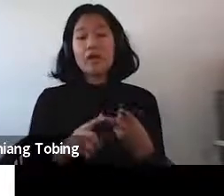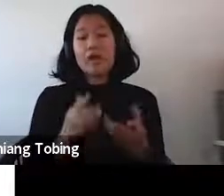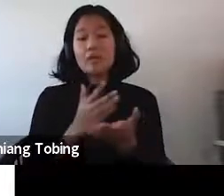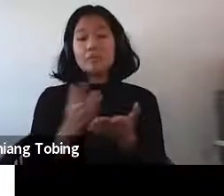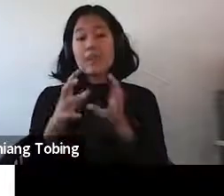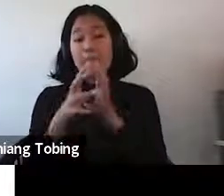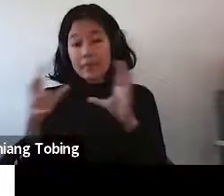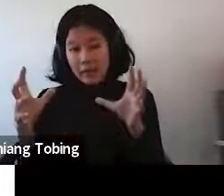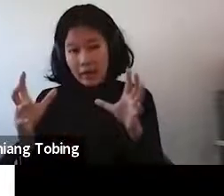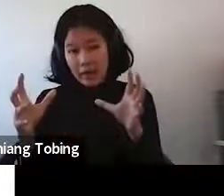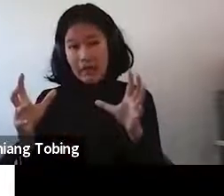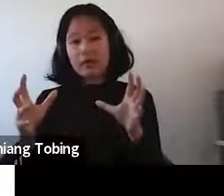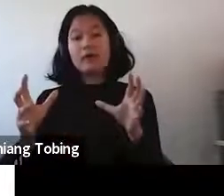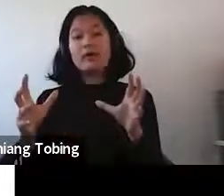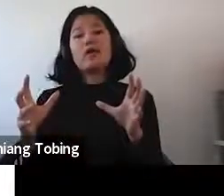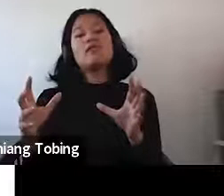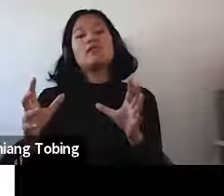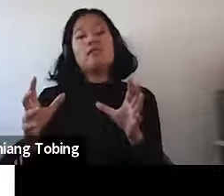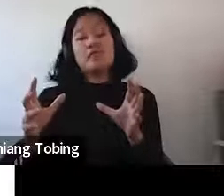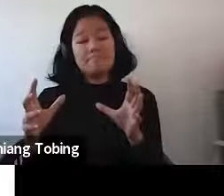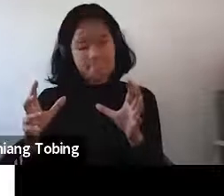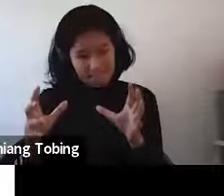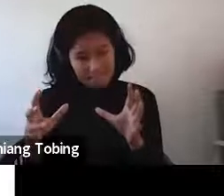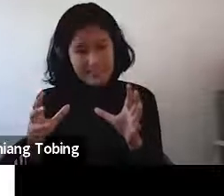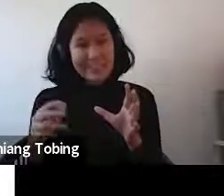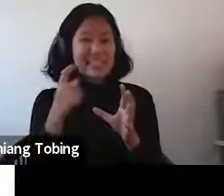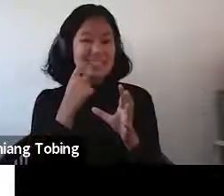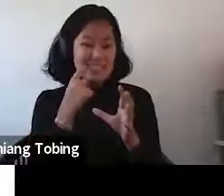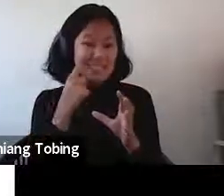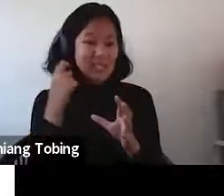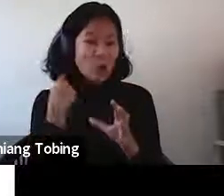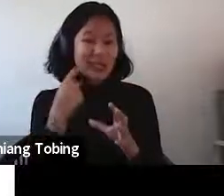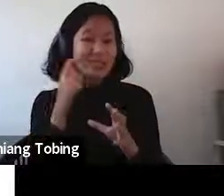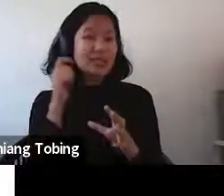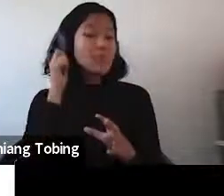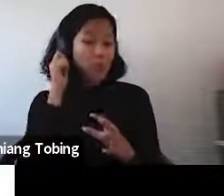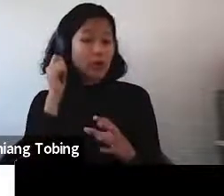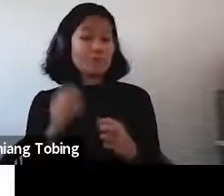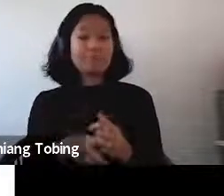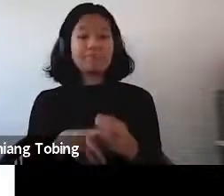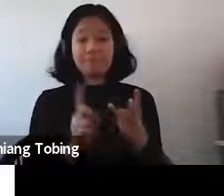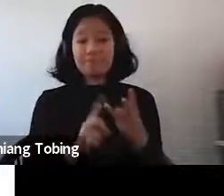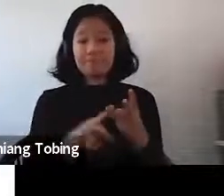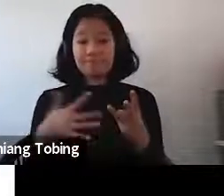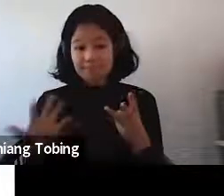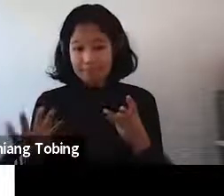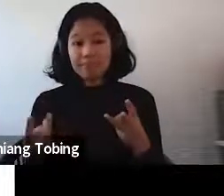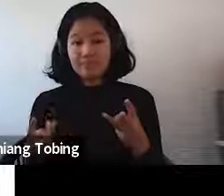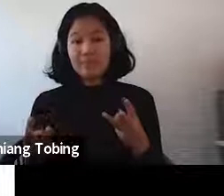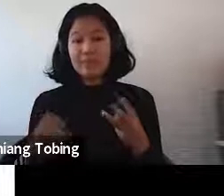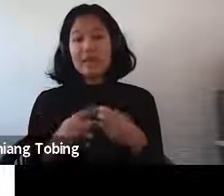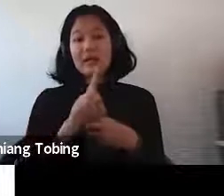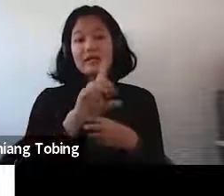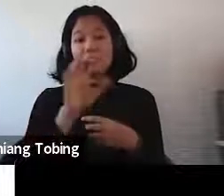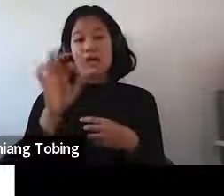sebagian besar dokter umum perempuan, sebagian besar dentist, dokter gigi itu adalah perempuan. Kemudian